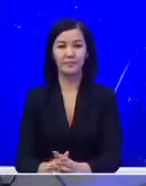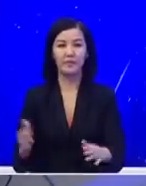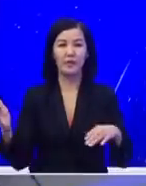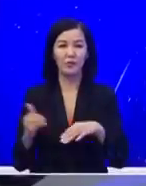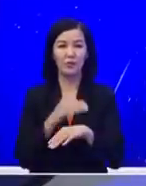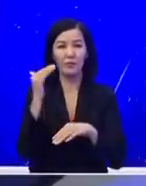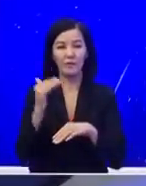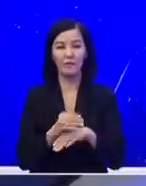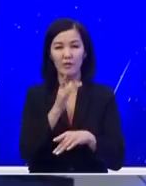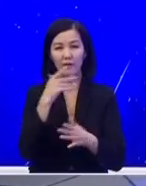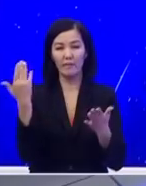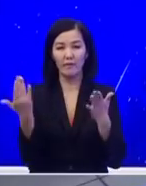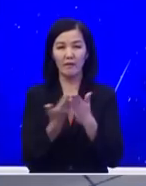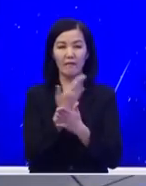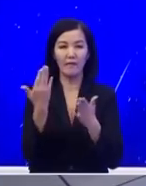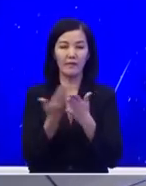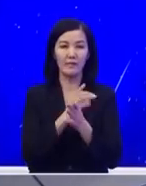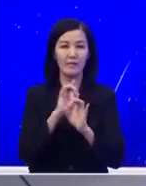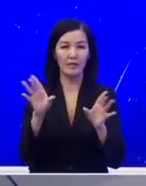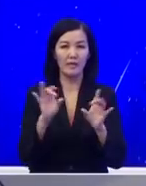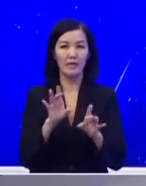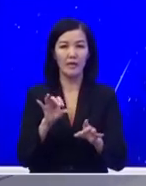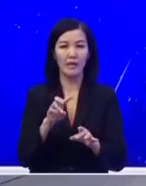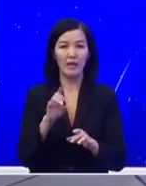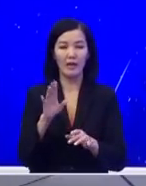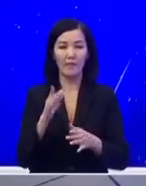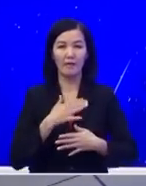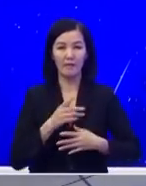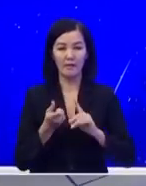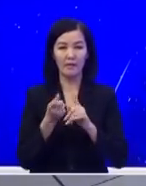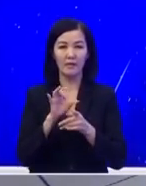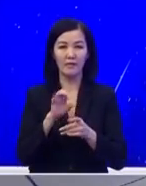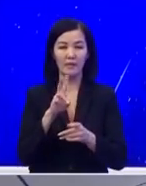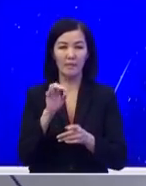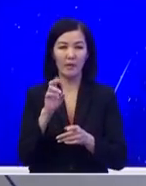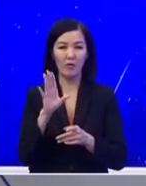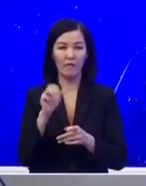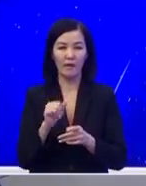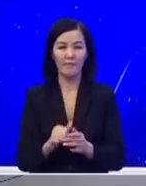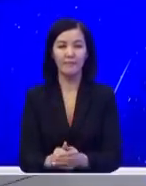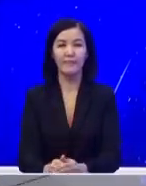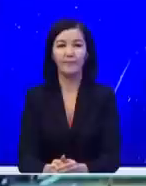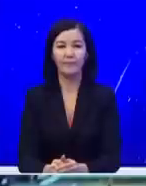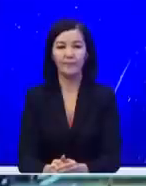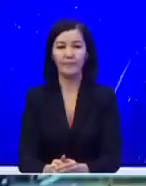Здравствуйте, время новостей на телеканале ЖТСУ. В студии Еламан Раимбеков и сурдоперевод обеспечивает Айгуль Стамбекова.